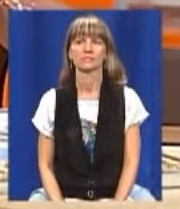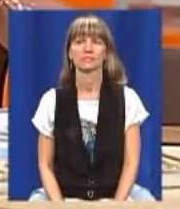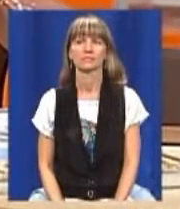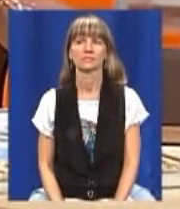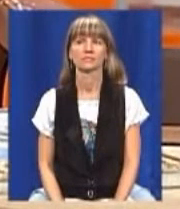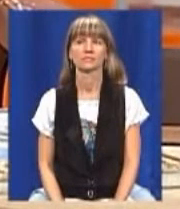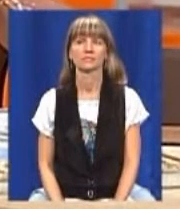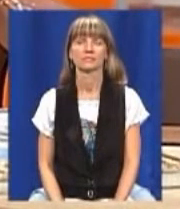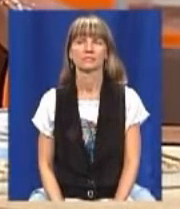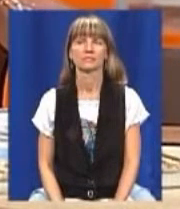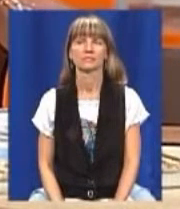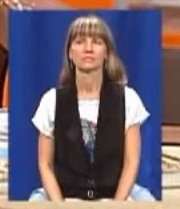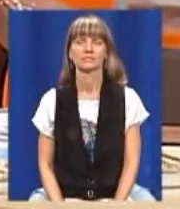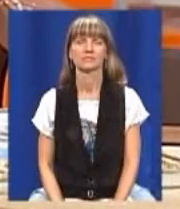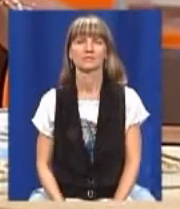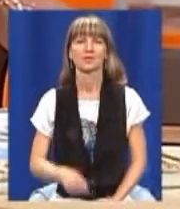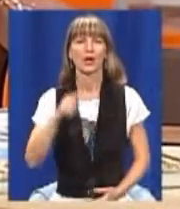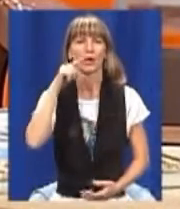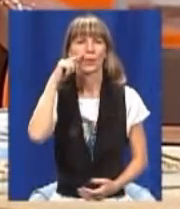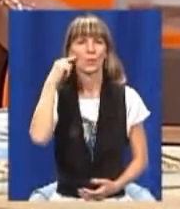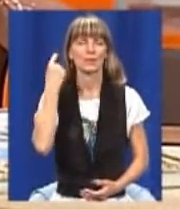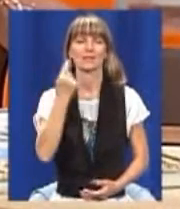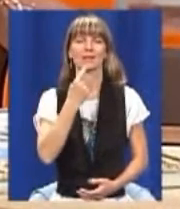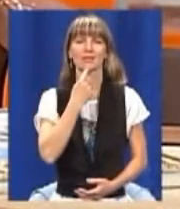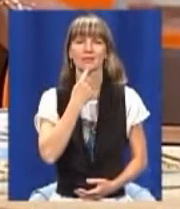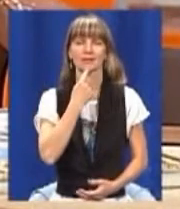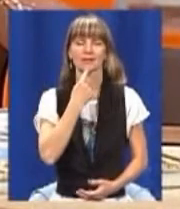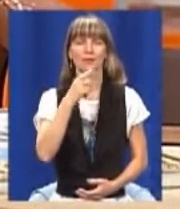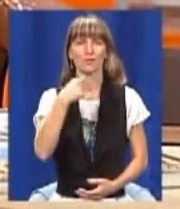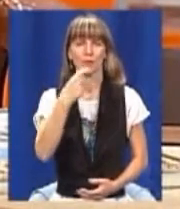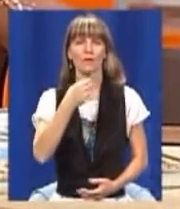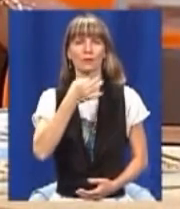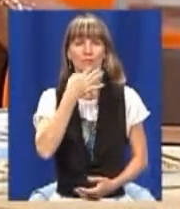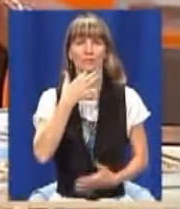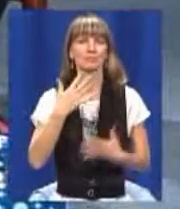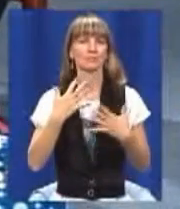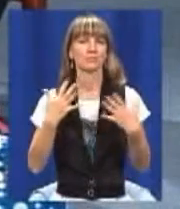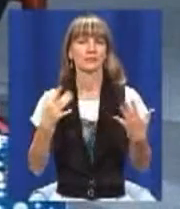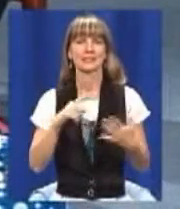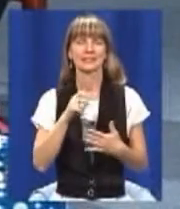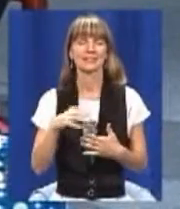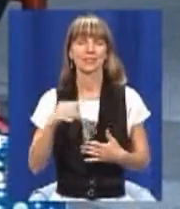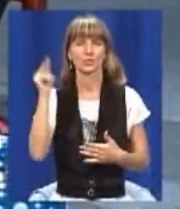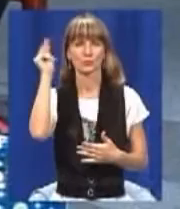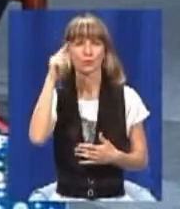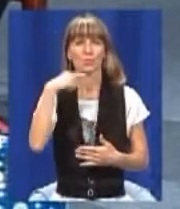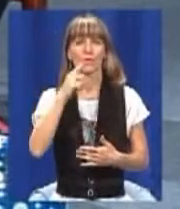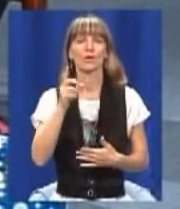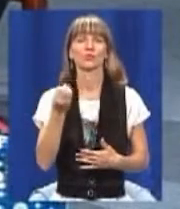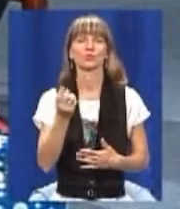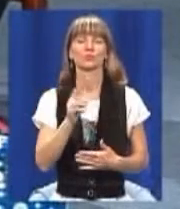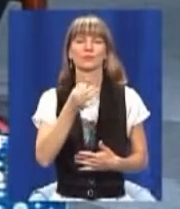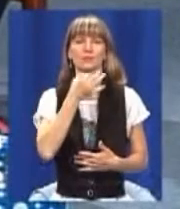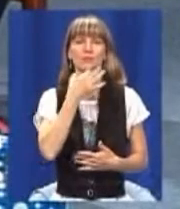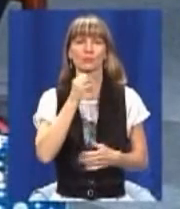Складне запитання. Язик. Мова, да, тобі подобається? Да. Більше за все вивчати мову. А ще щось подобається?